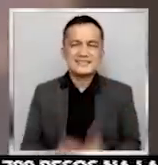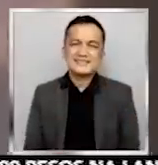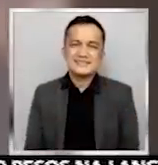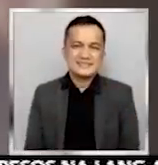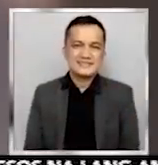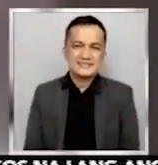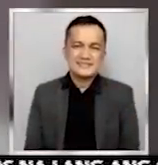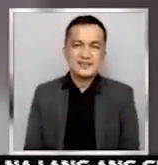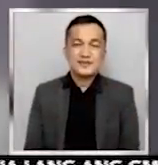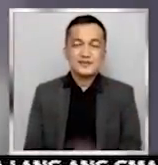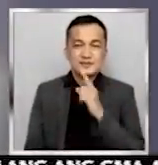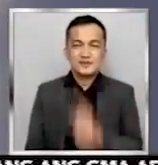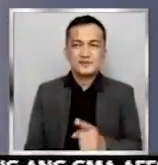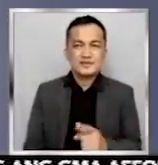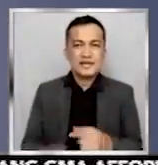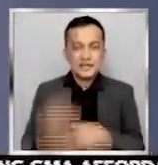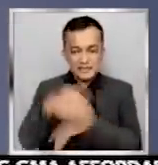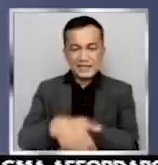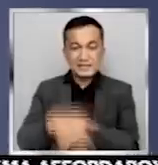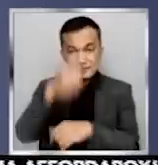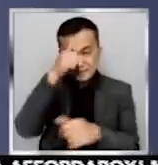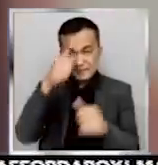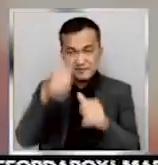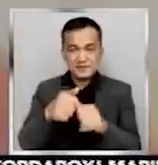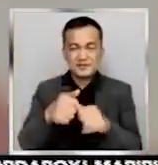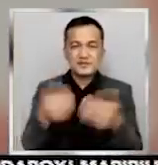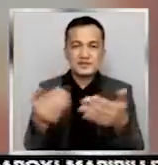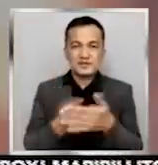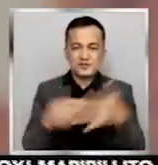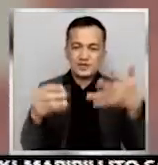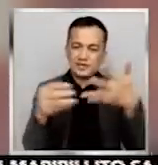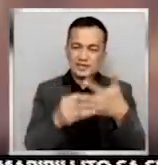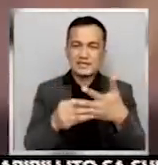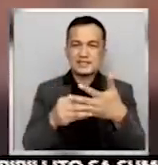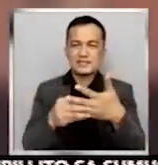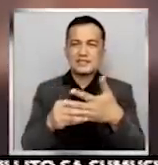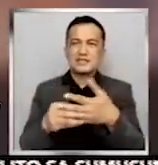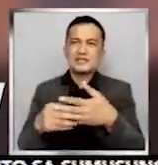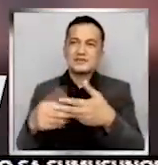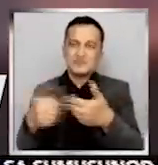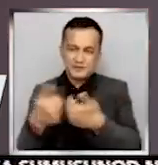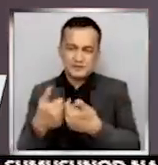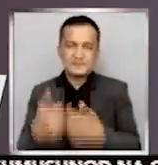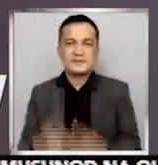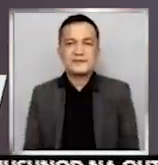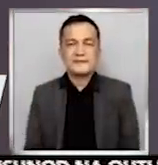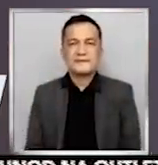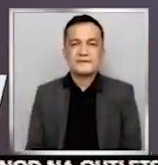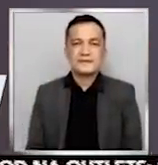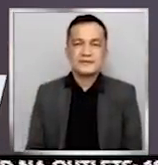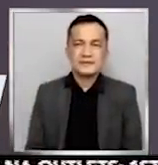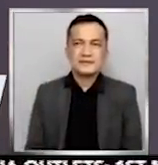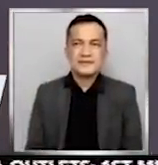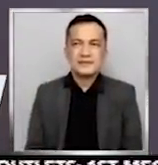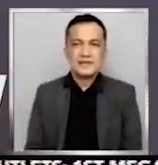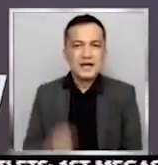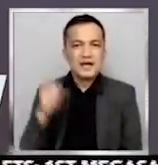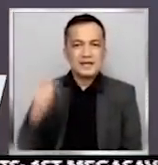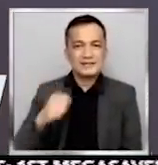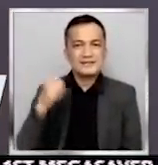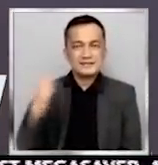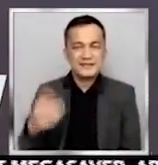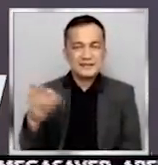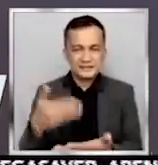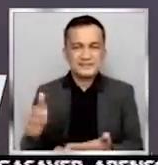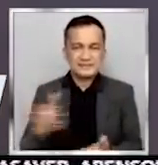Truly a night to remember ito para sa newly engaged couple. Who wants to get married tonight?